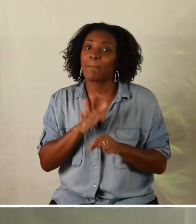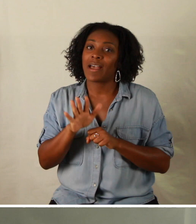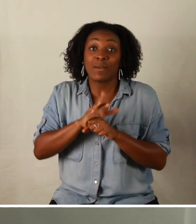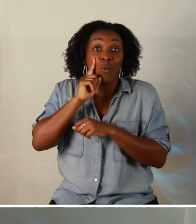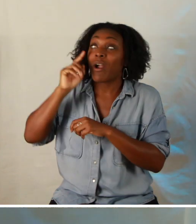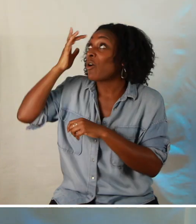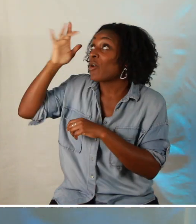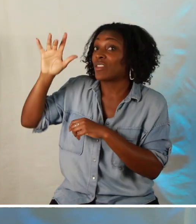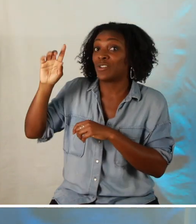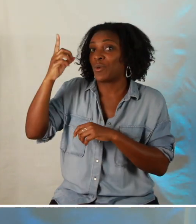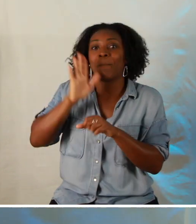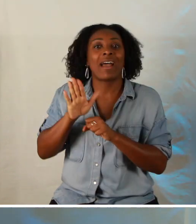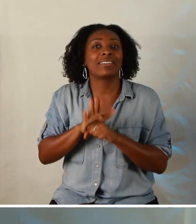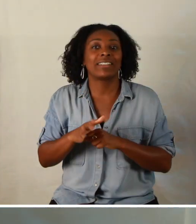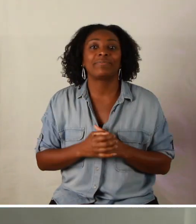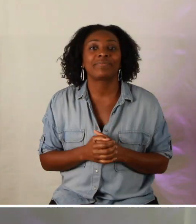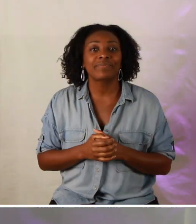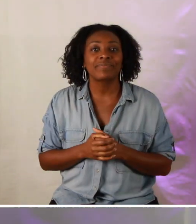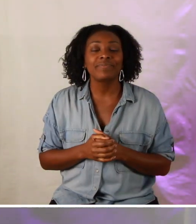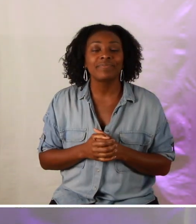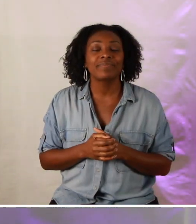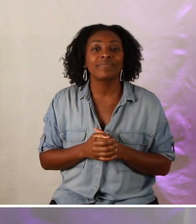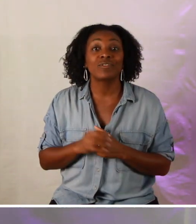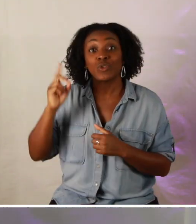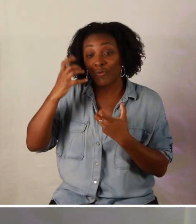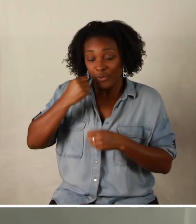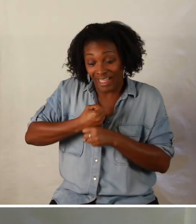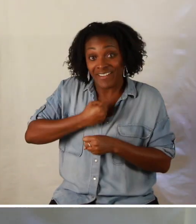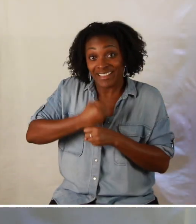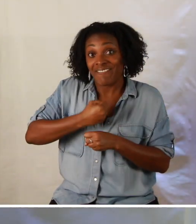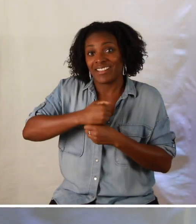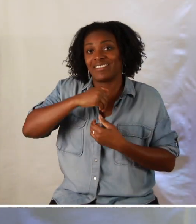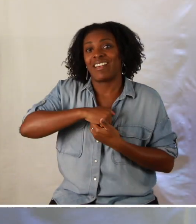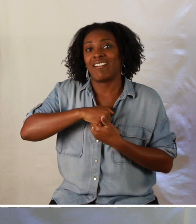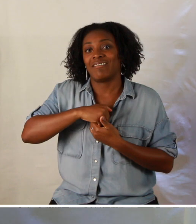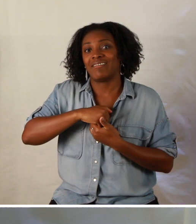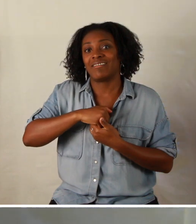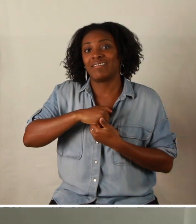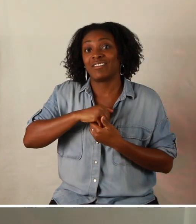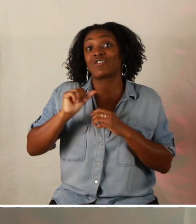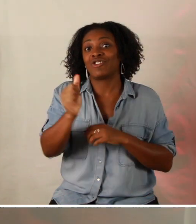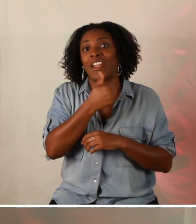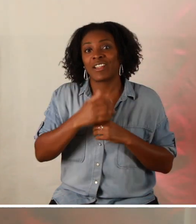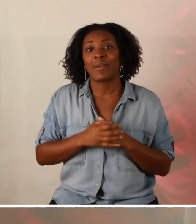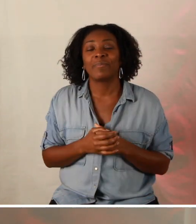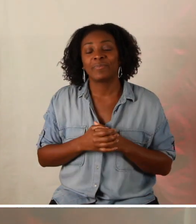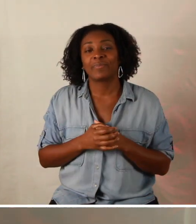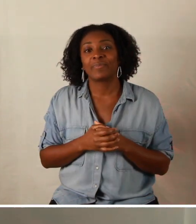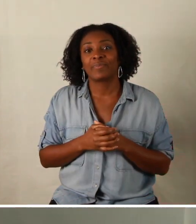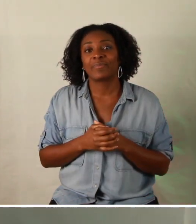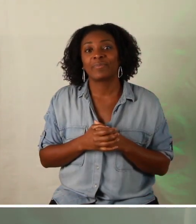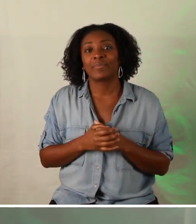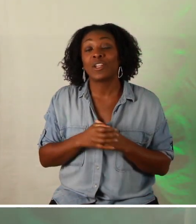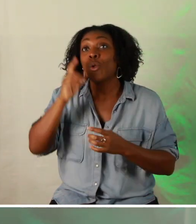Dieu. Et c'est ce que Dieu veut faire. Travailler cela en nous. Mais le but de l'épreuve, et